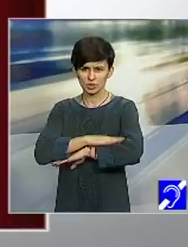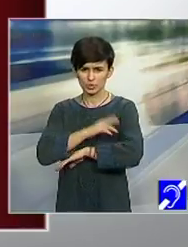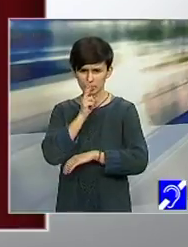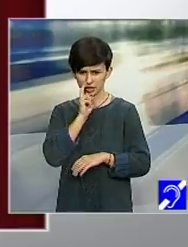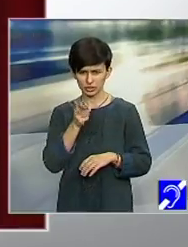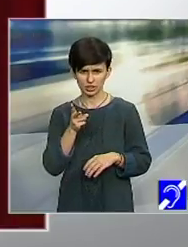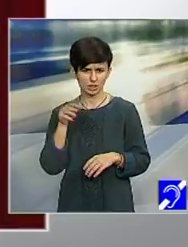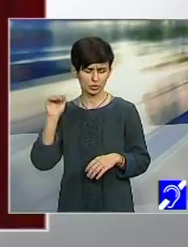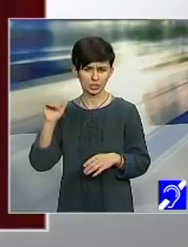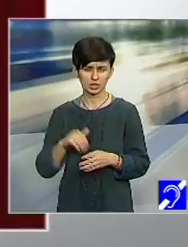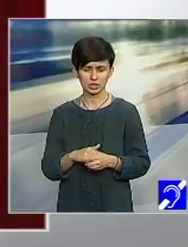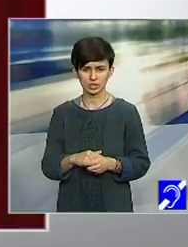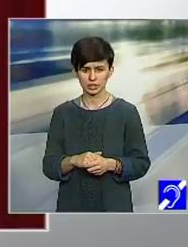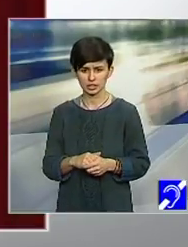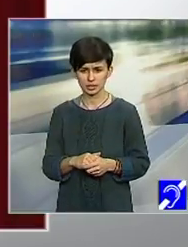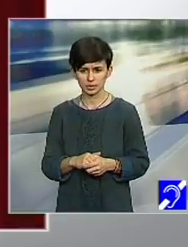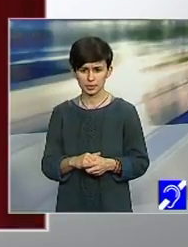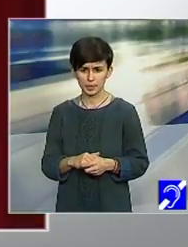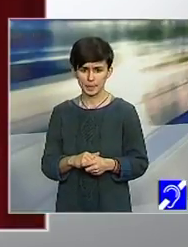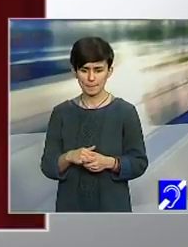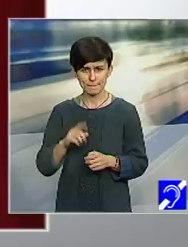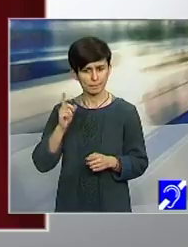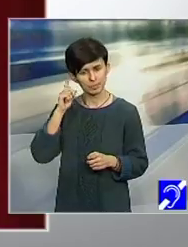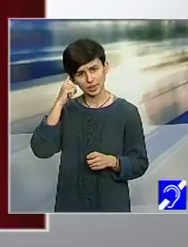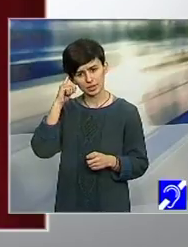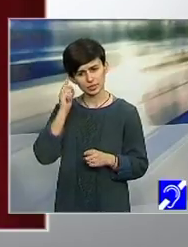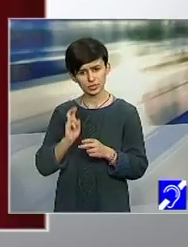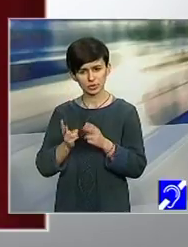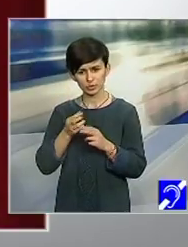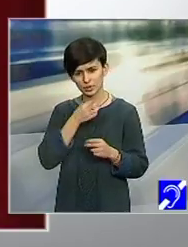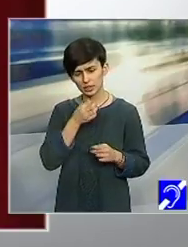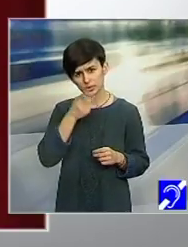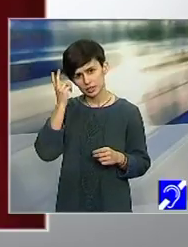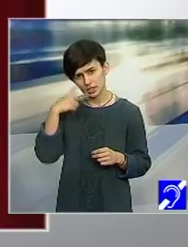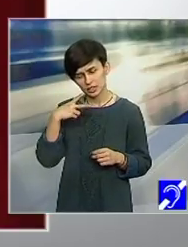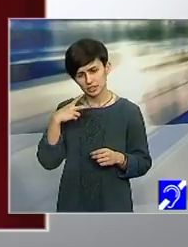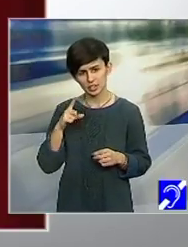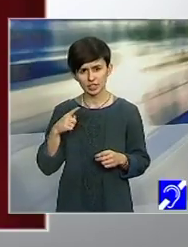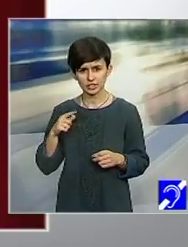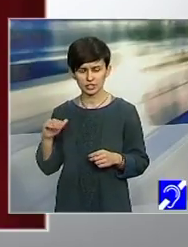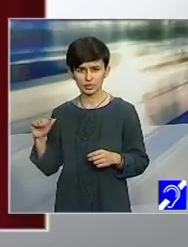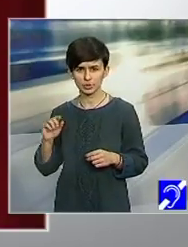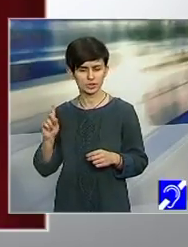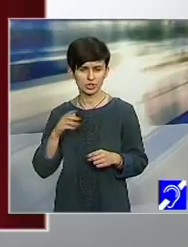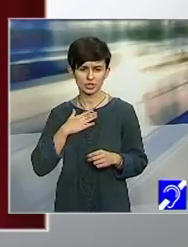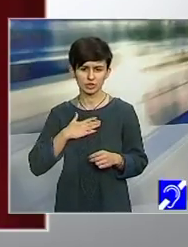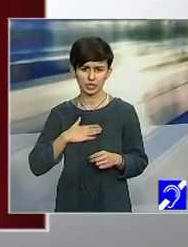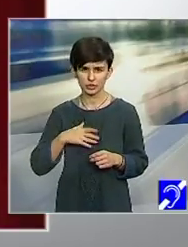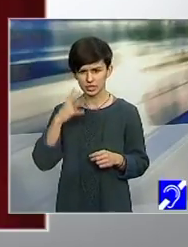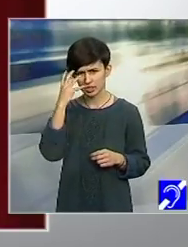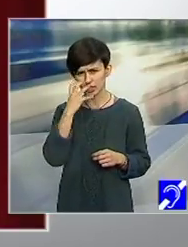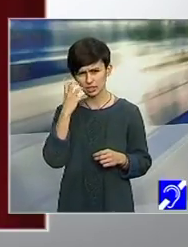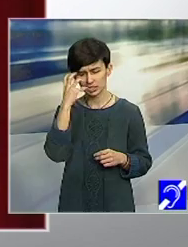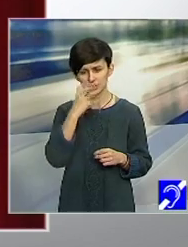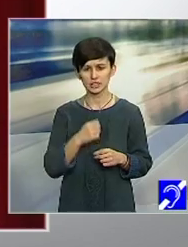cu toții. Draga mea, nu știu cum să spun să înțelegi, ești încă mică și nu doresc să-ți aduc o supărare. Vezi